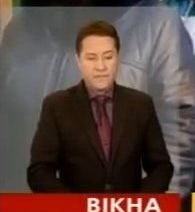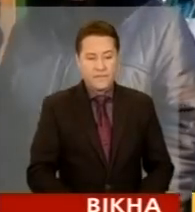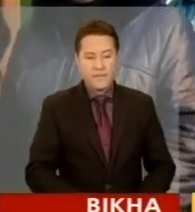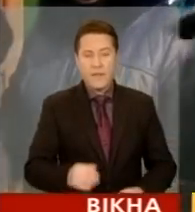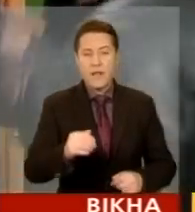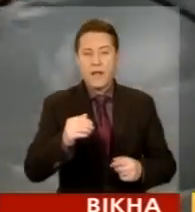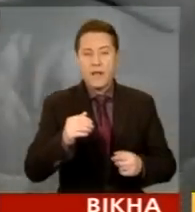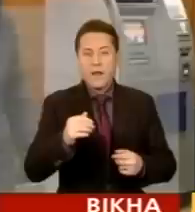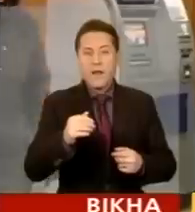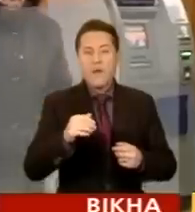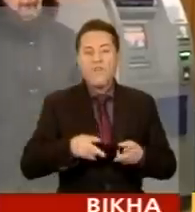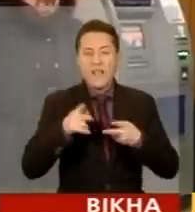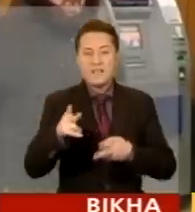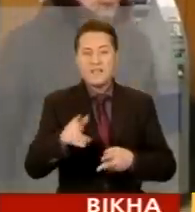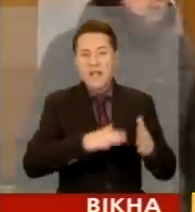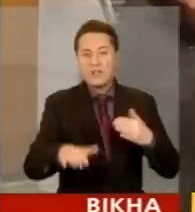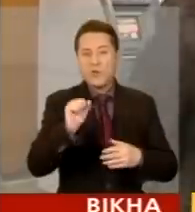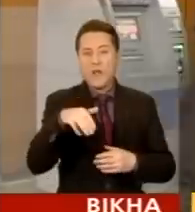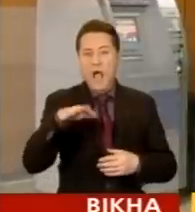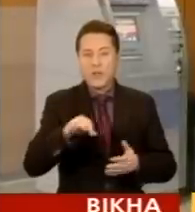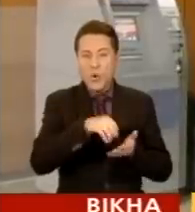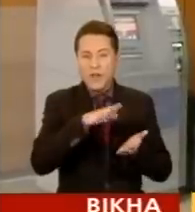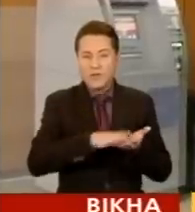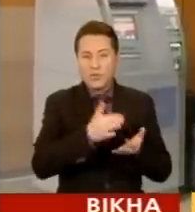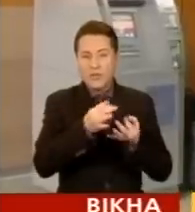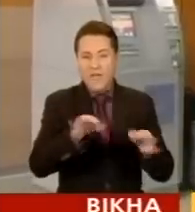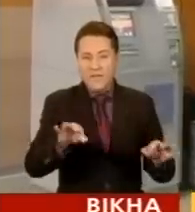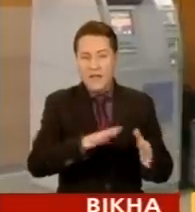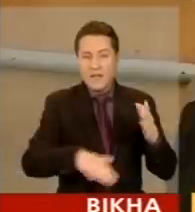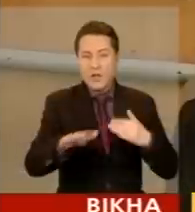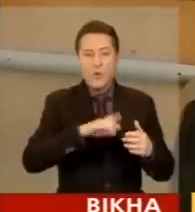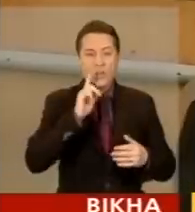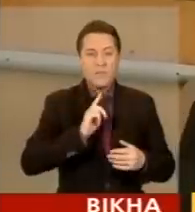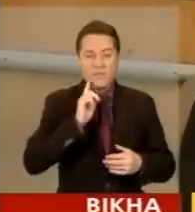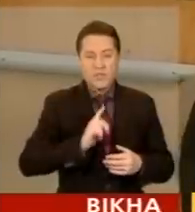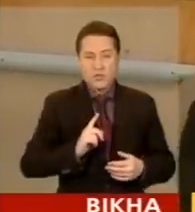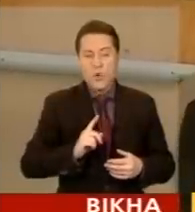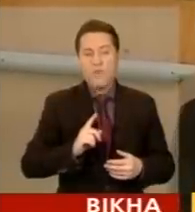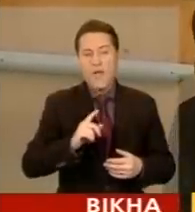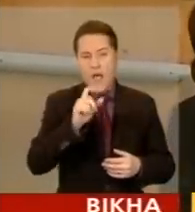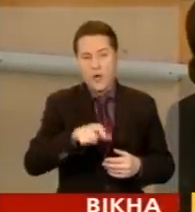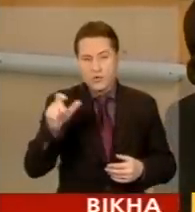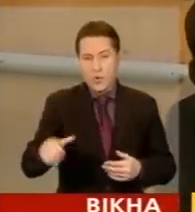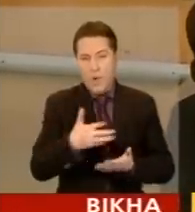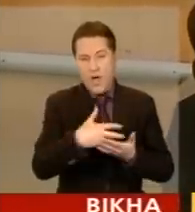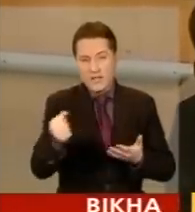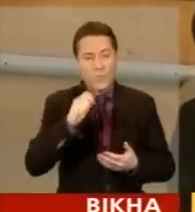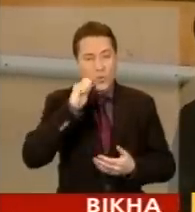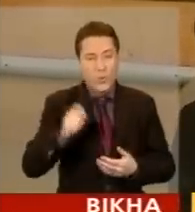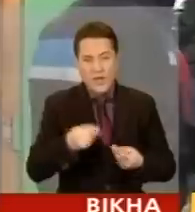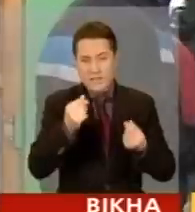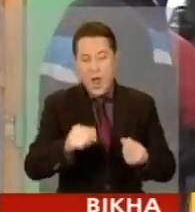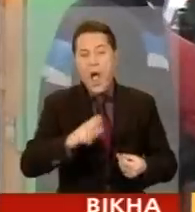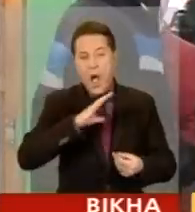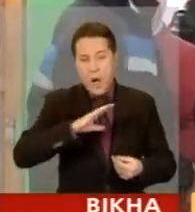як явище. Виїздять із зони АТО, реєструються на вільній території як тимчасово переміщені особи, отримують українські гроші. А потім